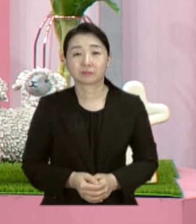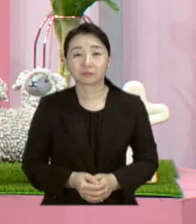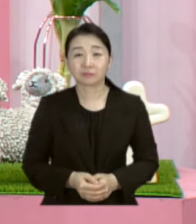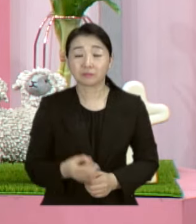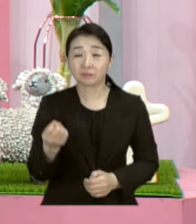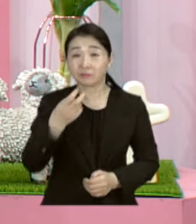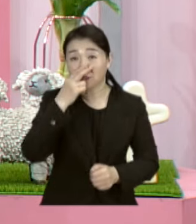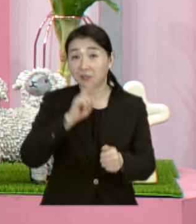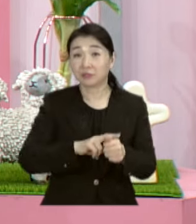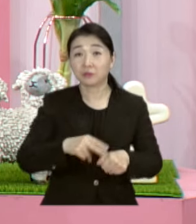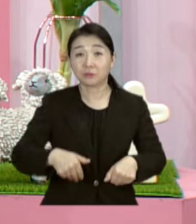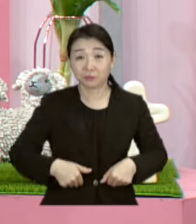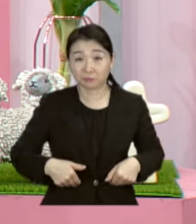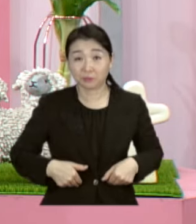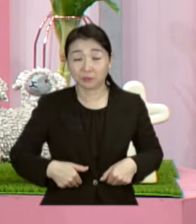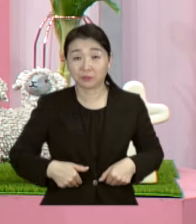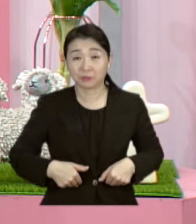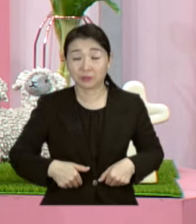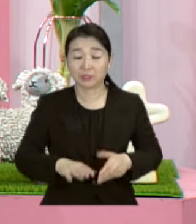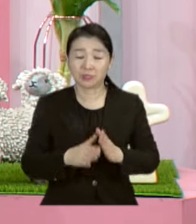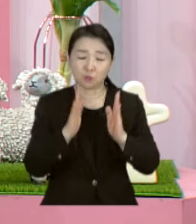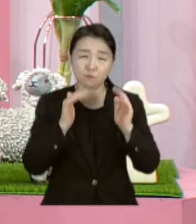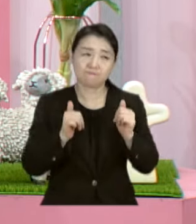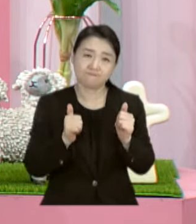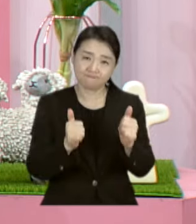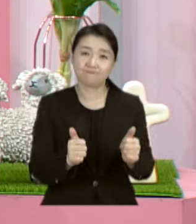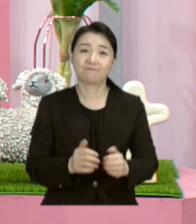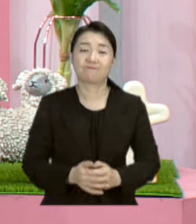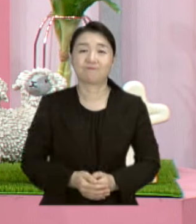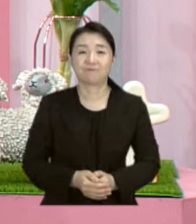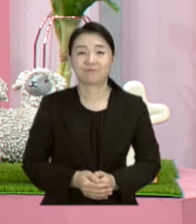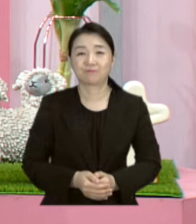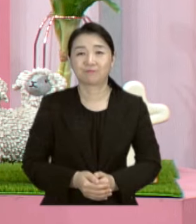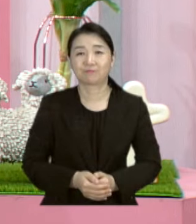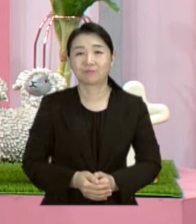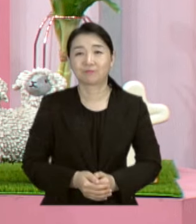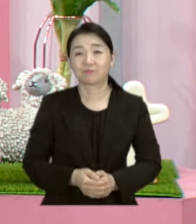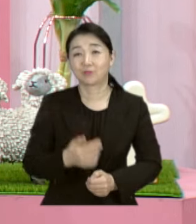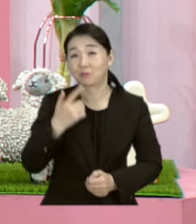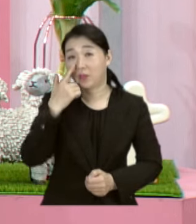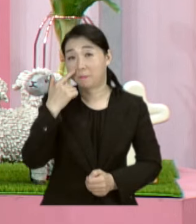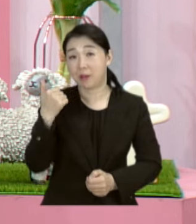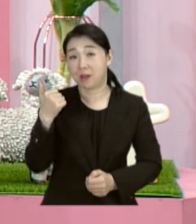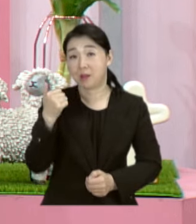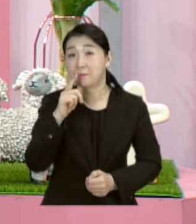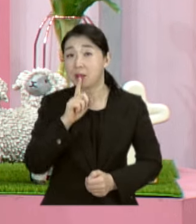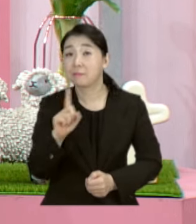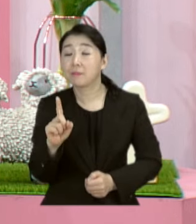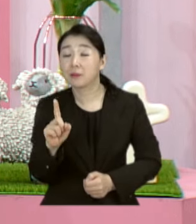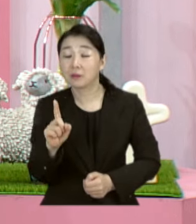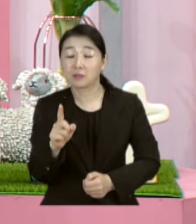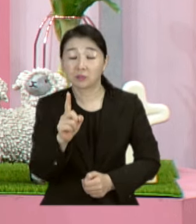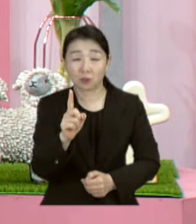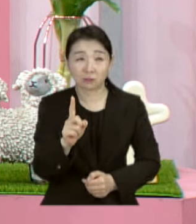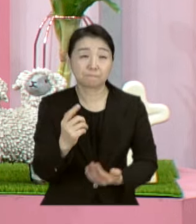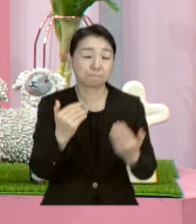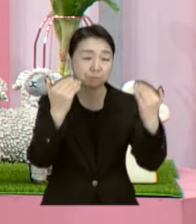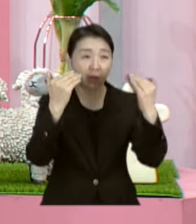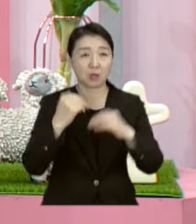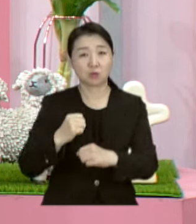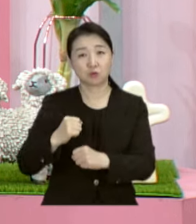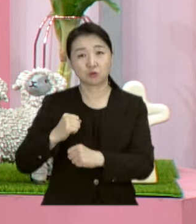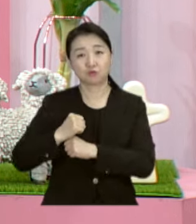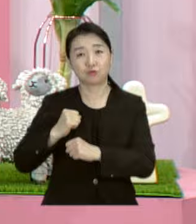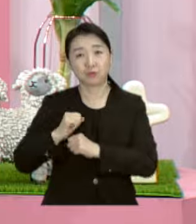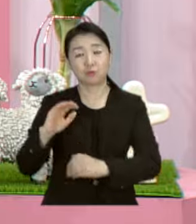거니까 재도전해야 되니까. 네네. 그래서 저희 부친은 너는 커서 군인이 되어서